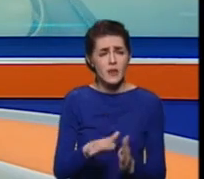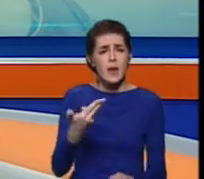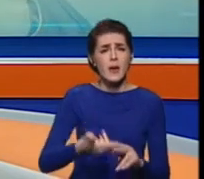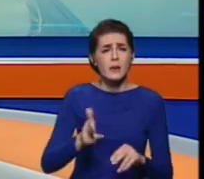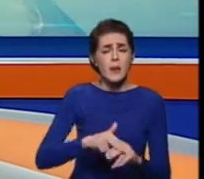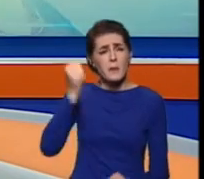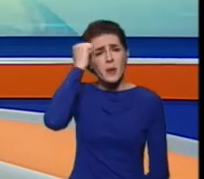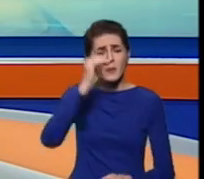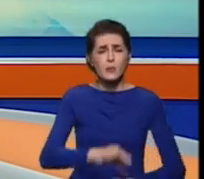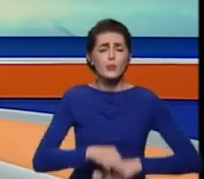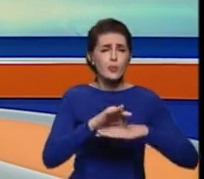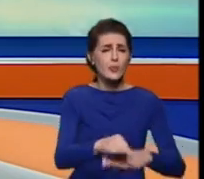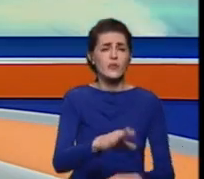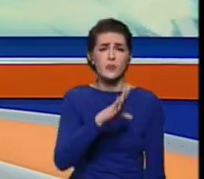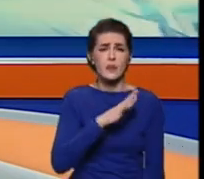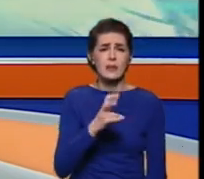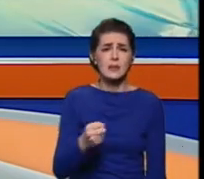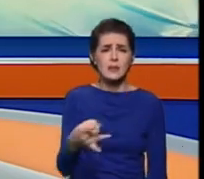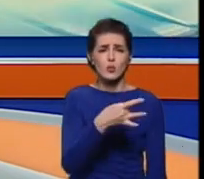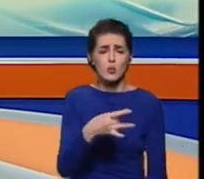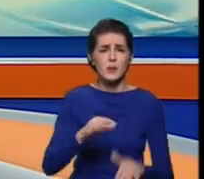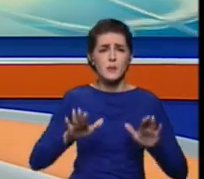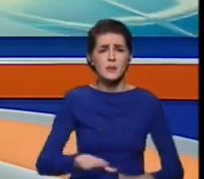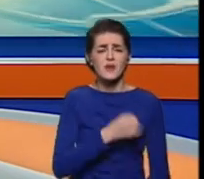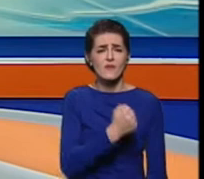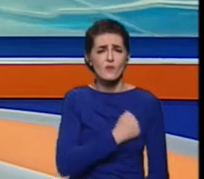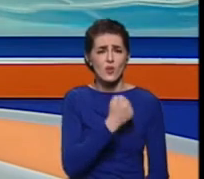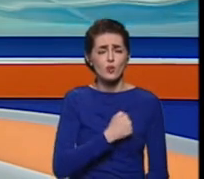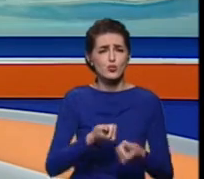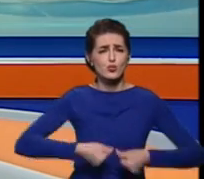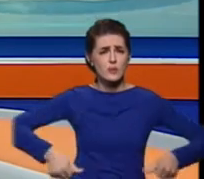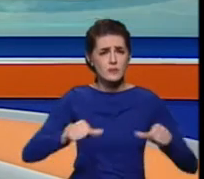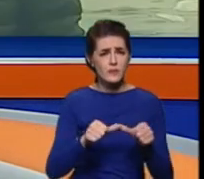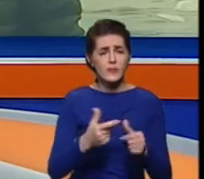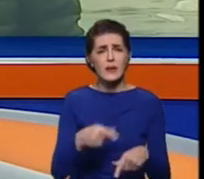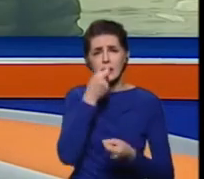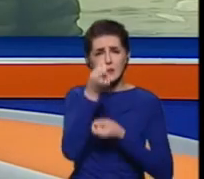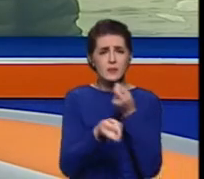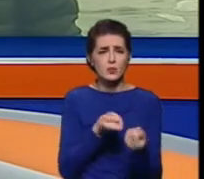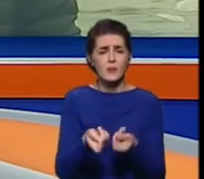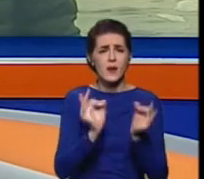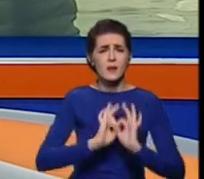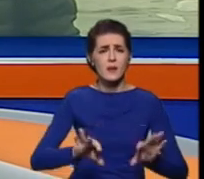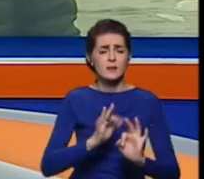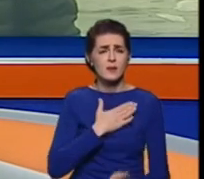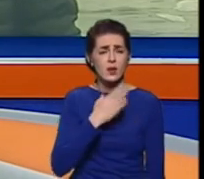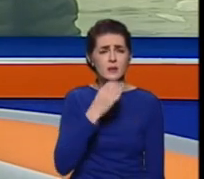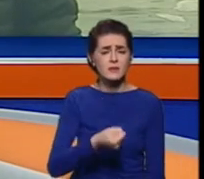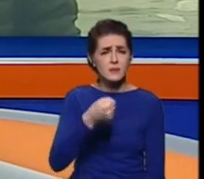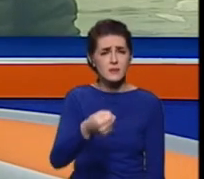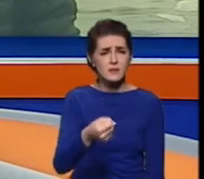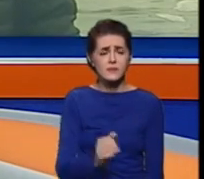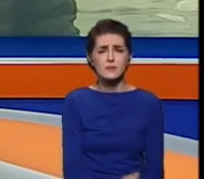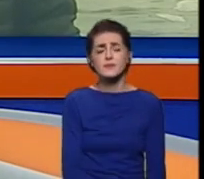Меморіальний захід відбувся на території місцевої військової частини. Детальніше розкаже наш кореспондент